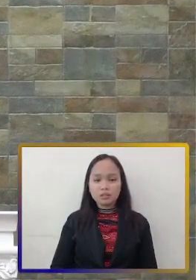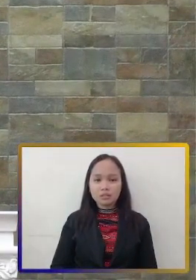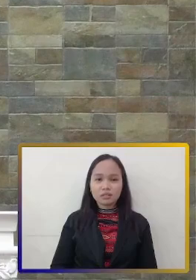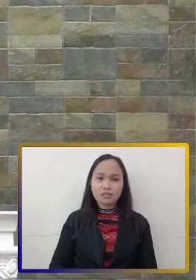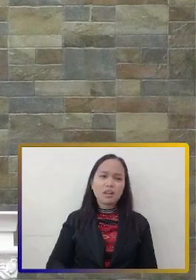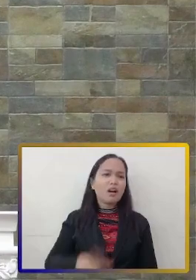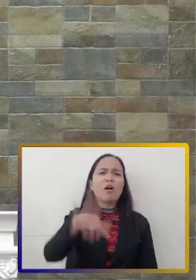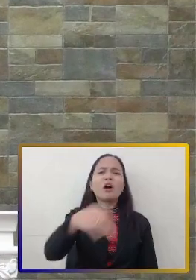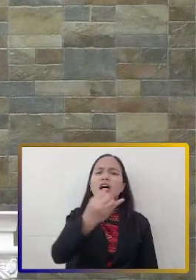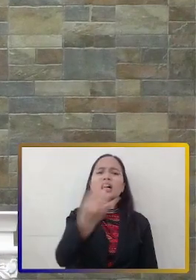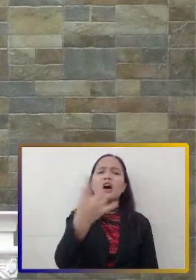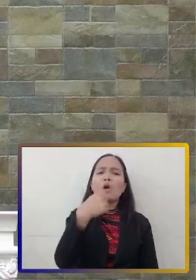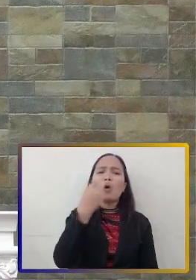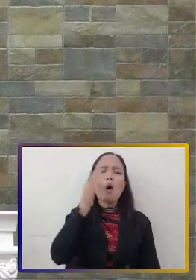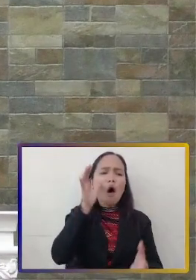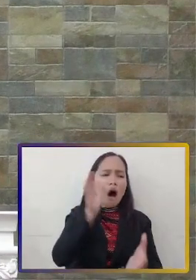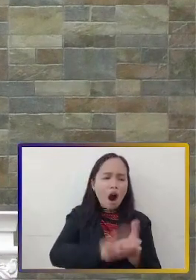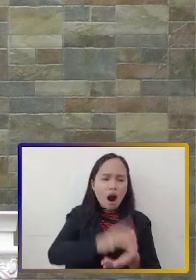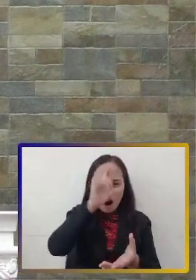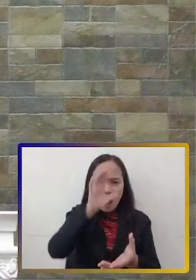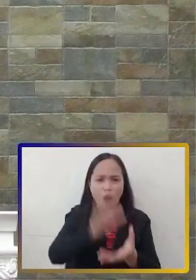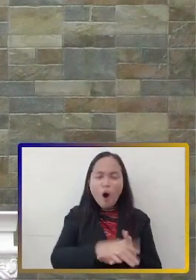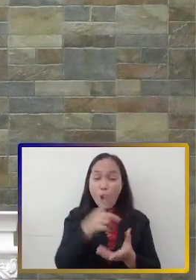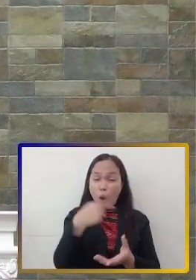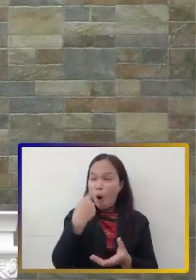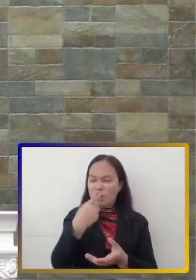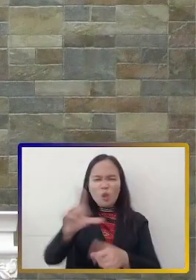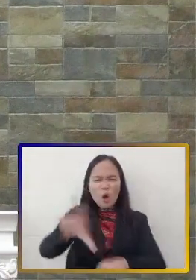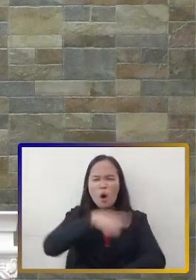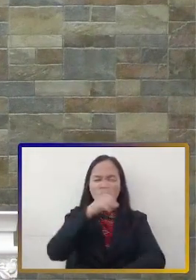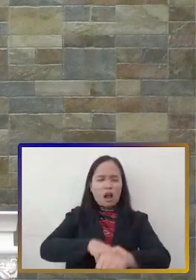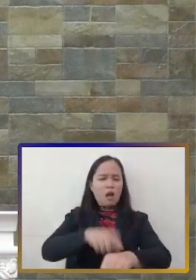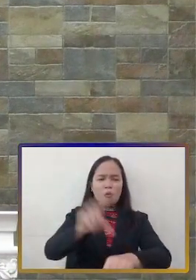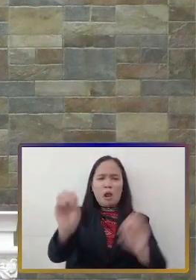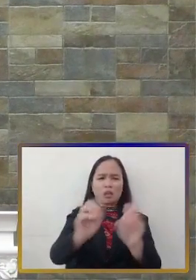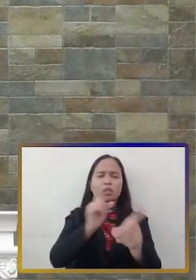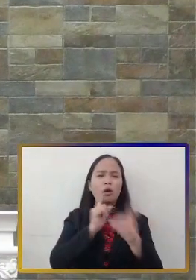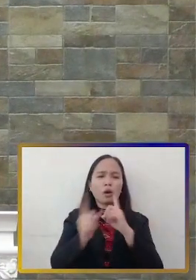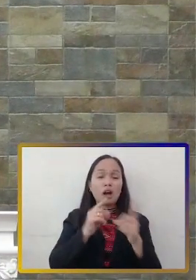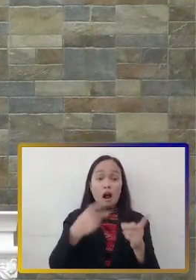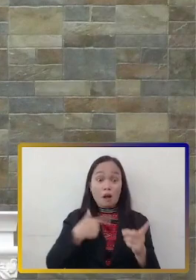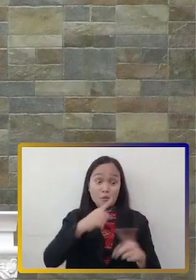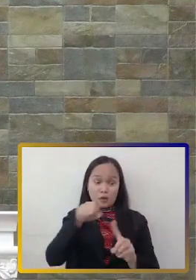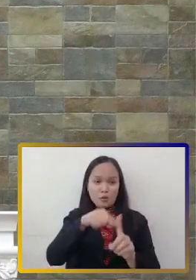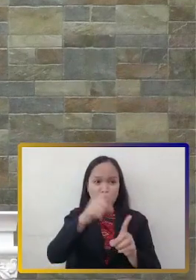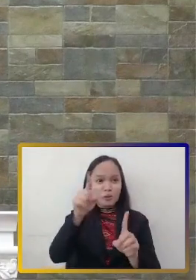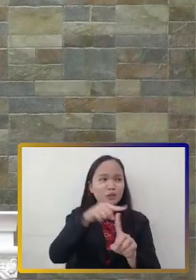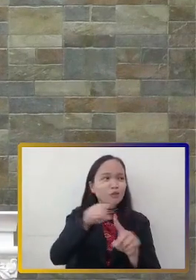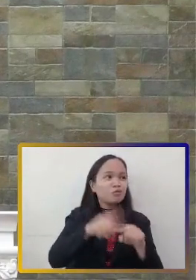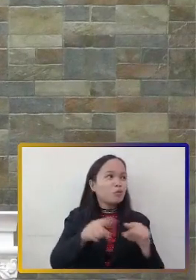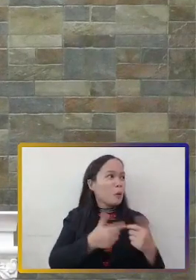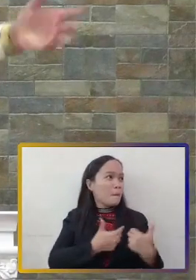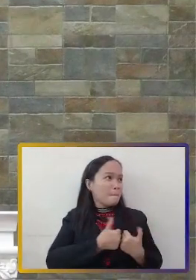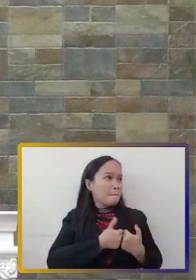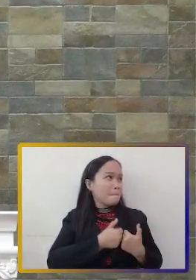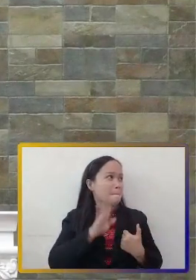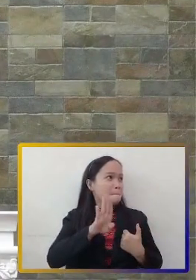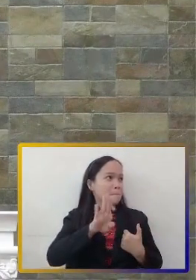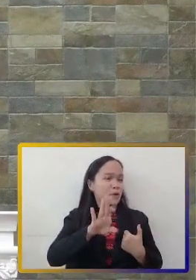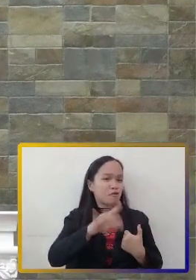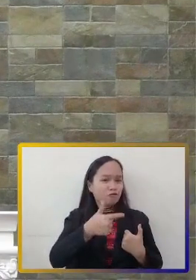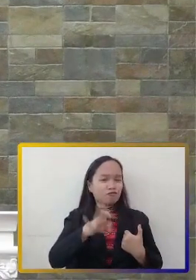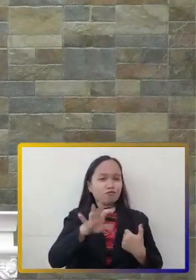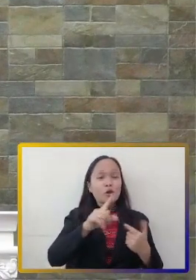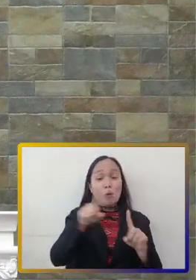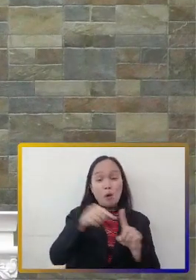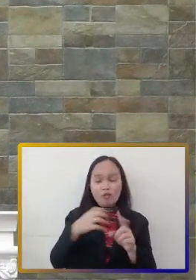ilan sa mga mag-asawa ngayon na buwanan na mag-usap? Pero sila may boyfriend, girlfriend, halos kahit na may nag-uusap sa kanila,